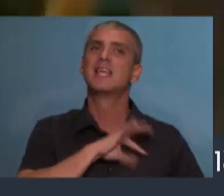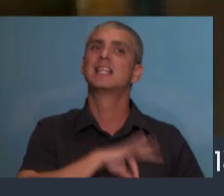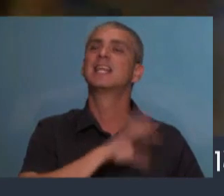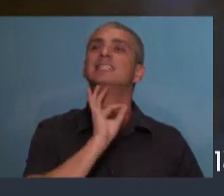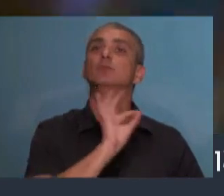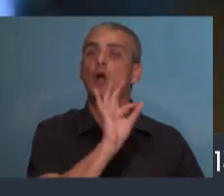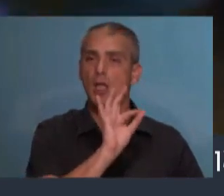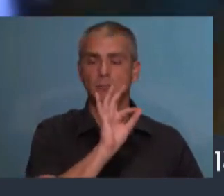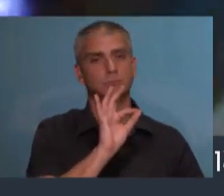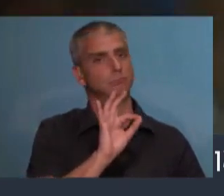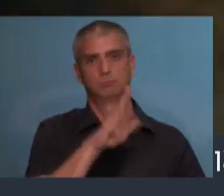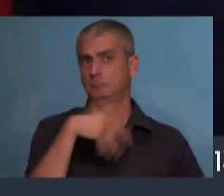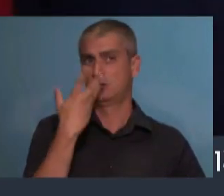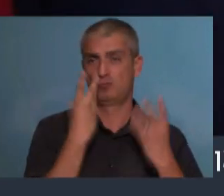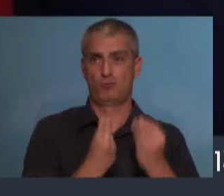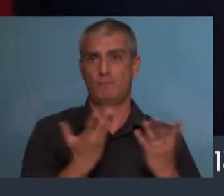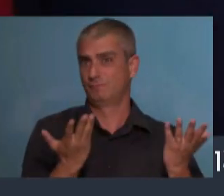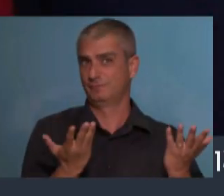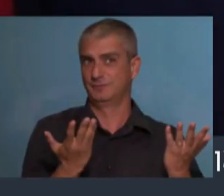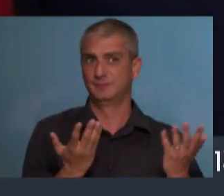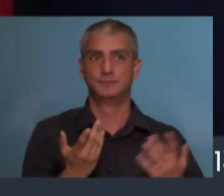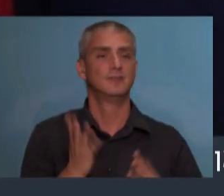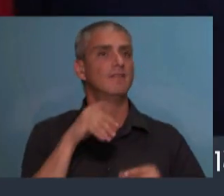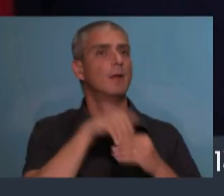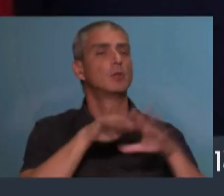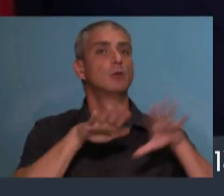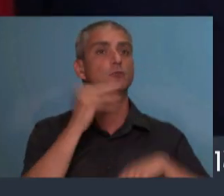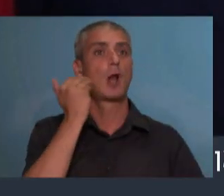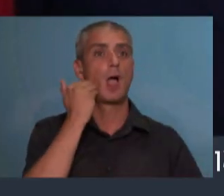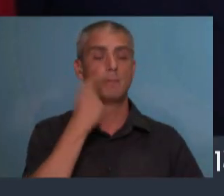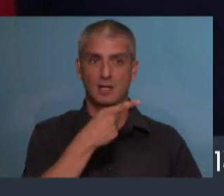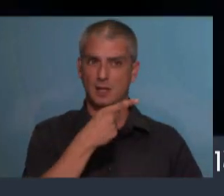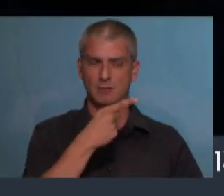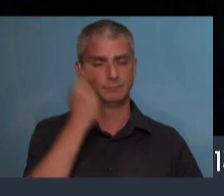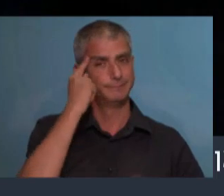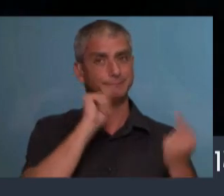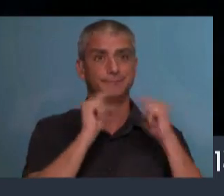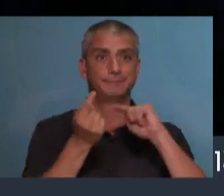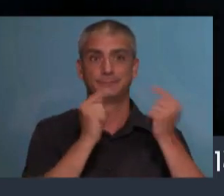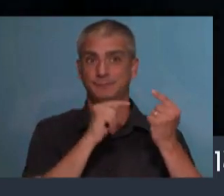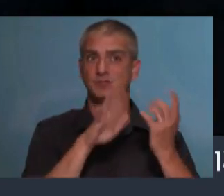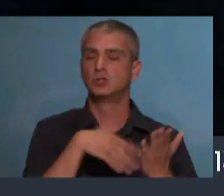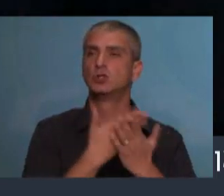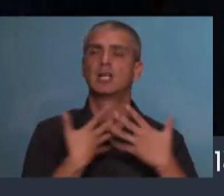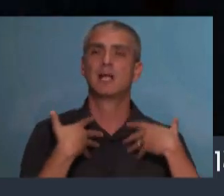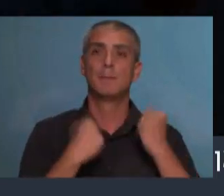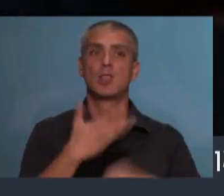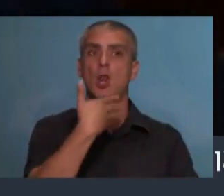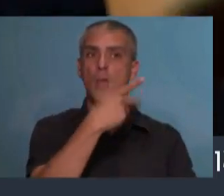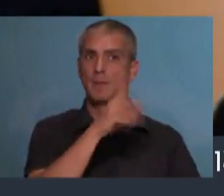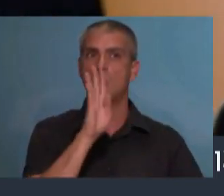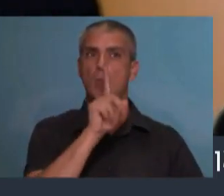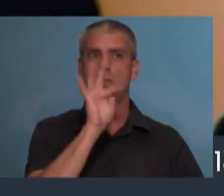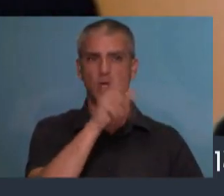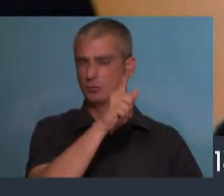future, that's good as well. ובתוך הממשל האמריקני, הדעות חלוקות. היועץ לביטחון לאומי בולטון,